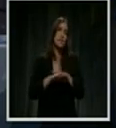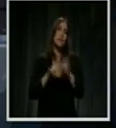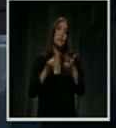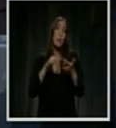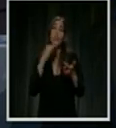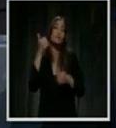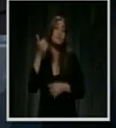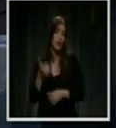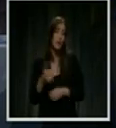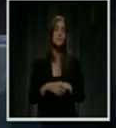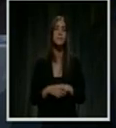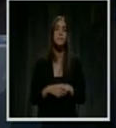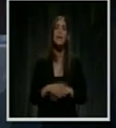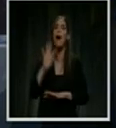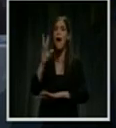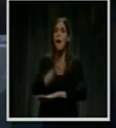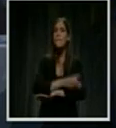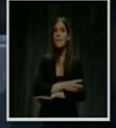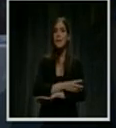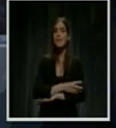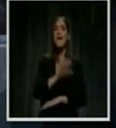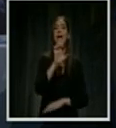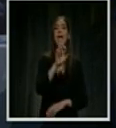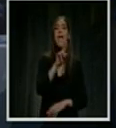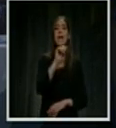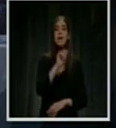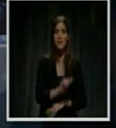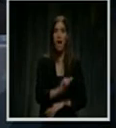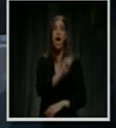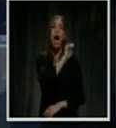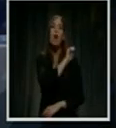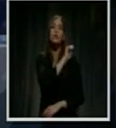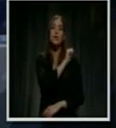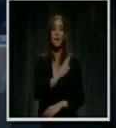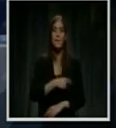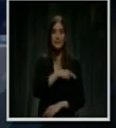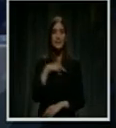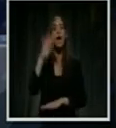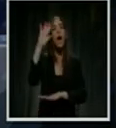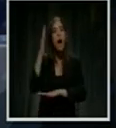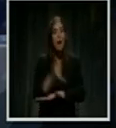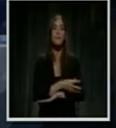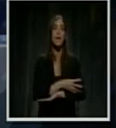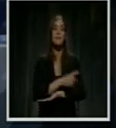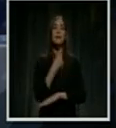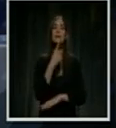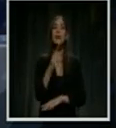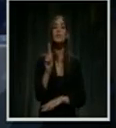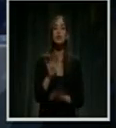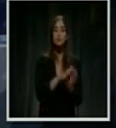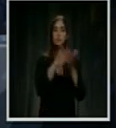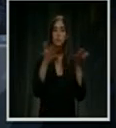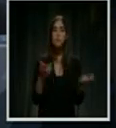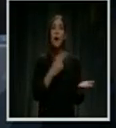L-ambjent. L-era Awtorità Maltija tal-Ambjent. Tgħidilna ċar il-Malta Today.